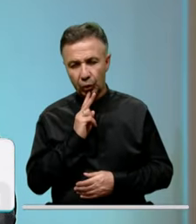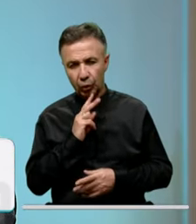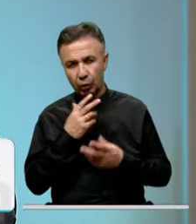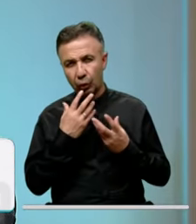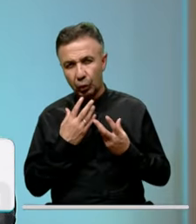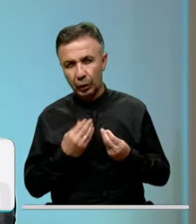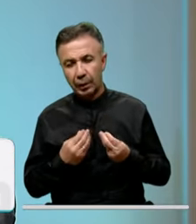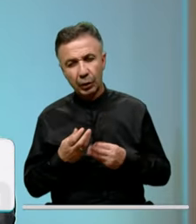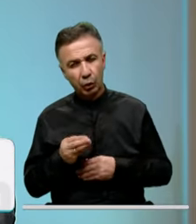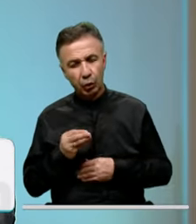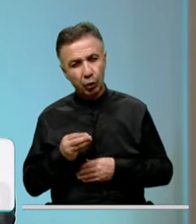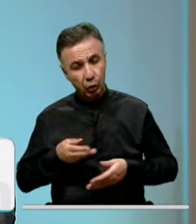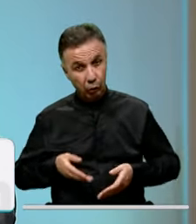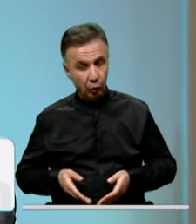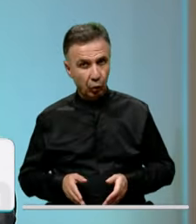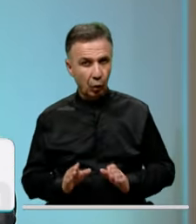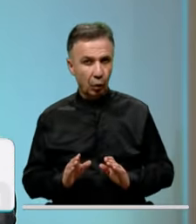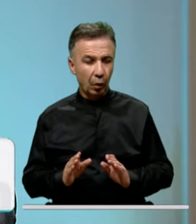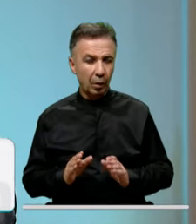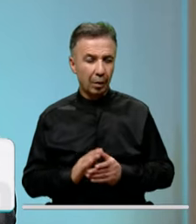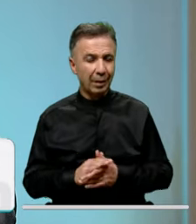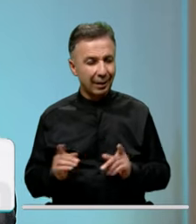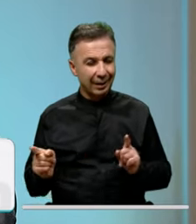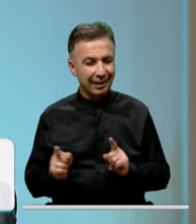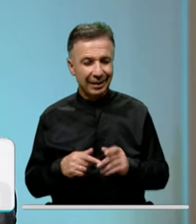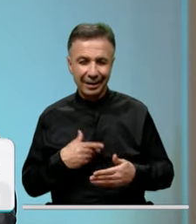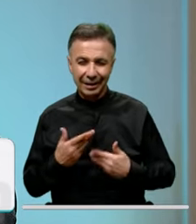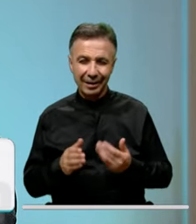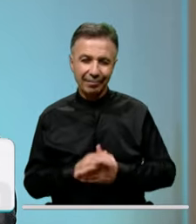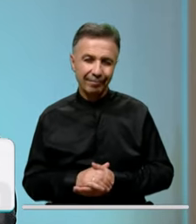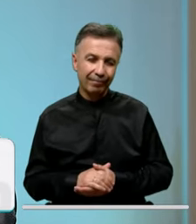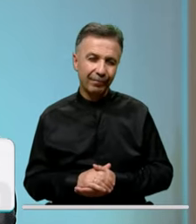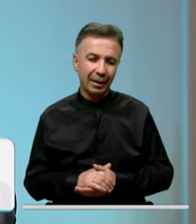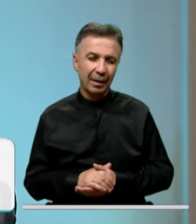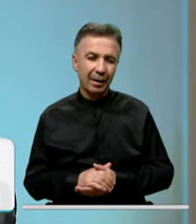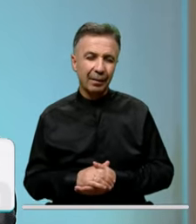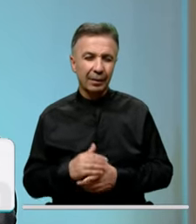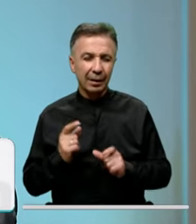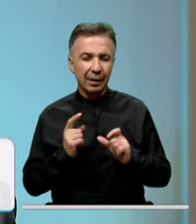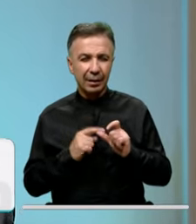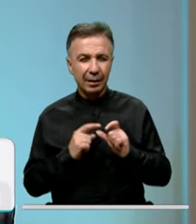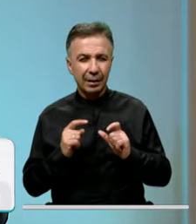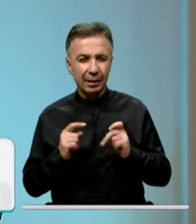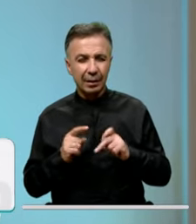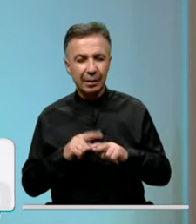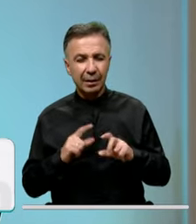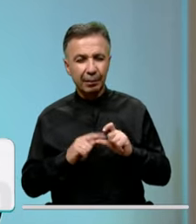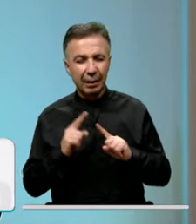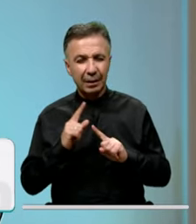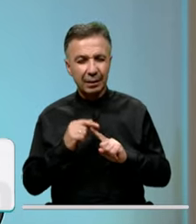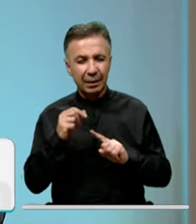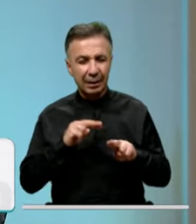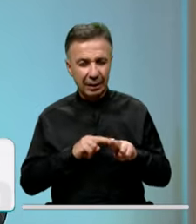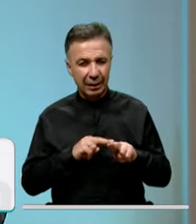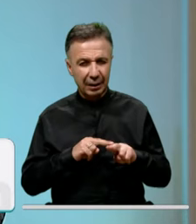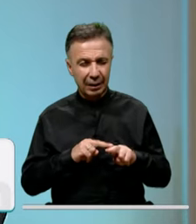Neticede çocuk dünyaya geliyor. Bakın kısa bir tanesini söyleyeyim. Spastik özürlü olacak. Bu çocuk tabirimi hoş görsün lütfen.